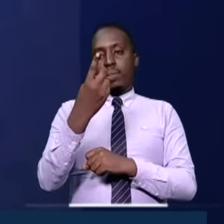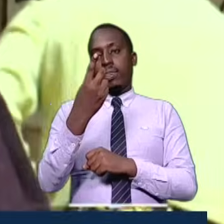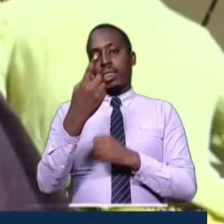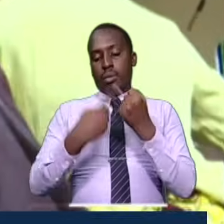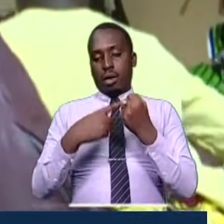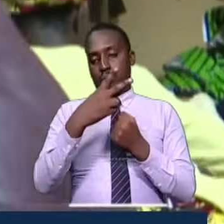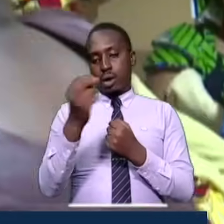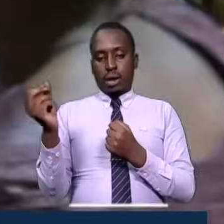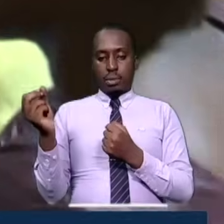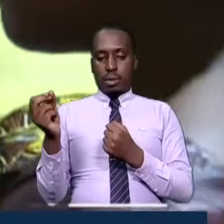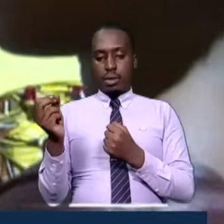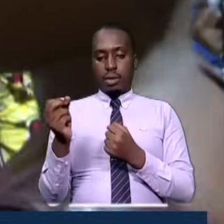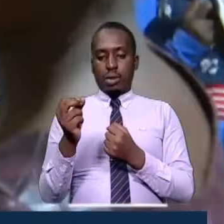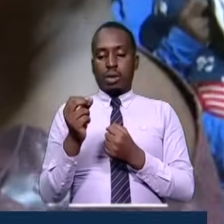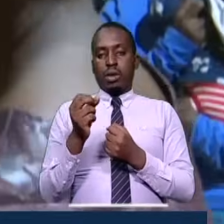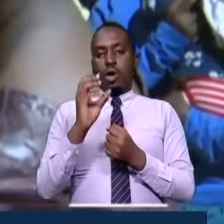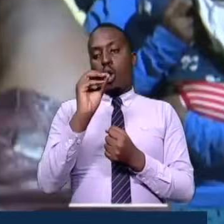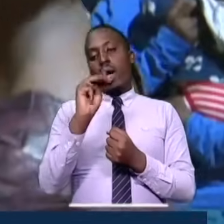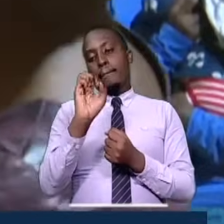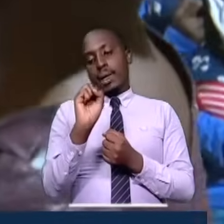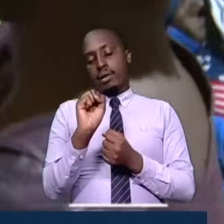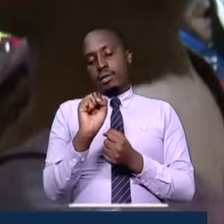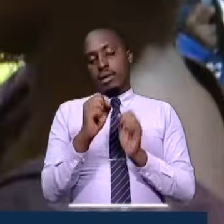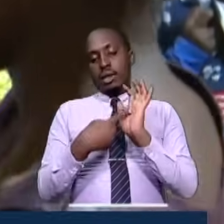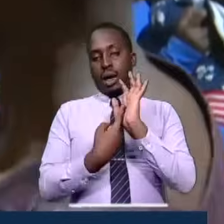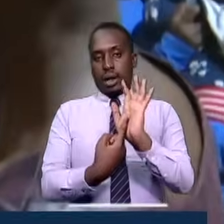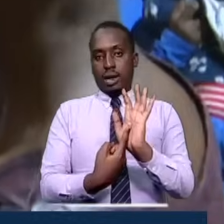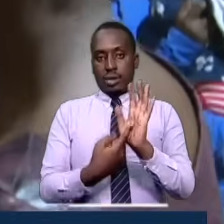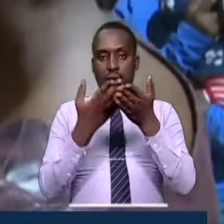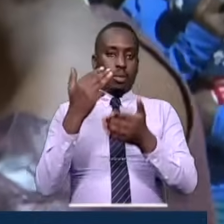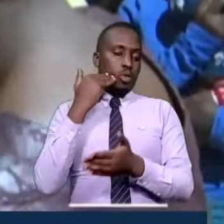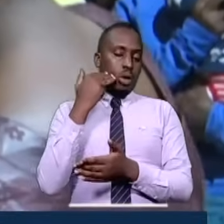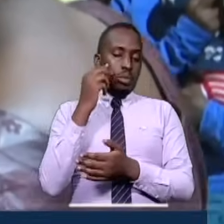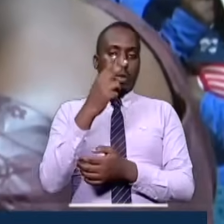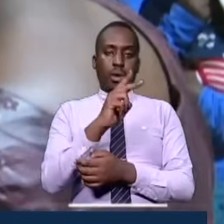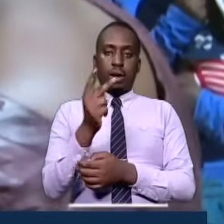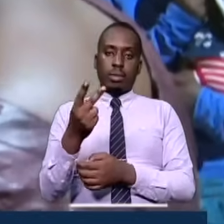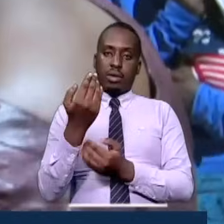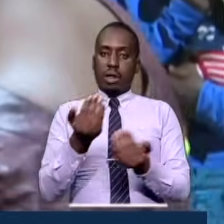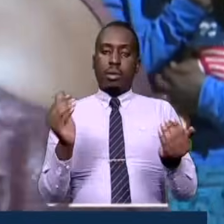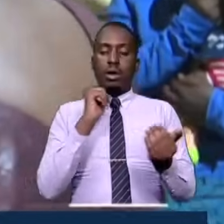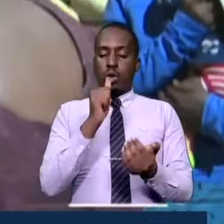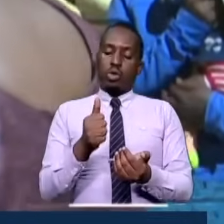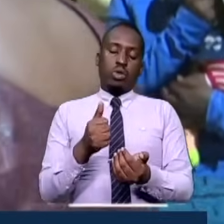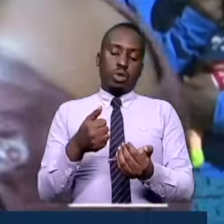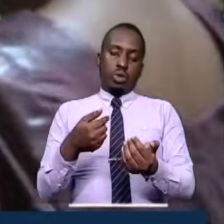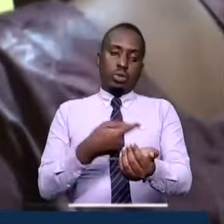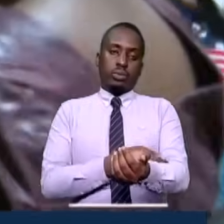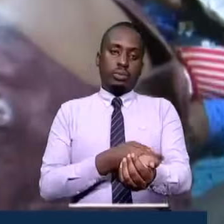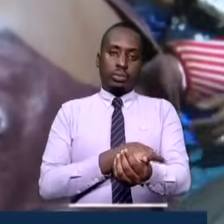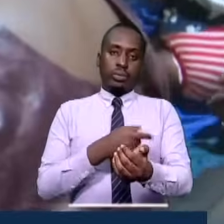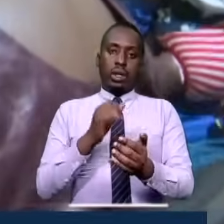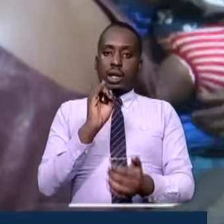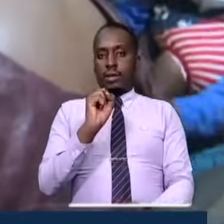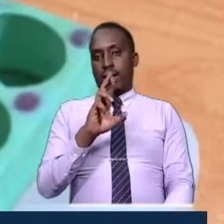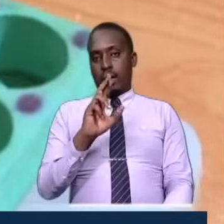136,200. Ishami ry'umuryango w'abibumbye ryita ku buzima OMS ryagaragaje ko hari 22,000,000 z'abana batakingiwe iseru na rubeole umwaka